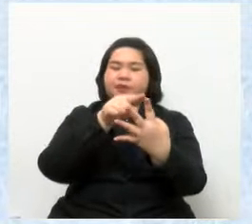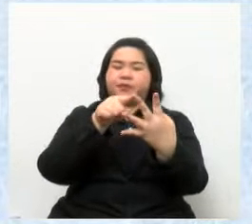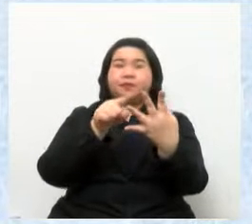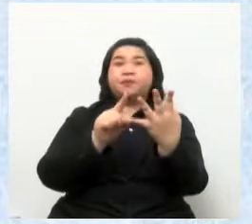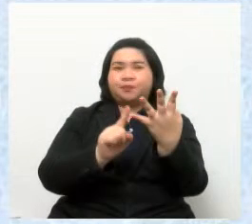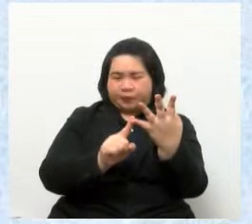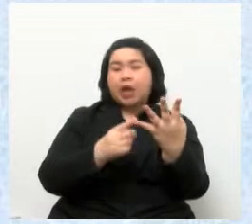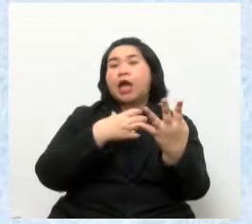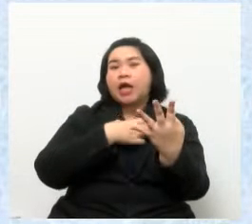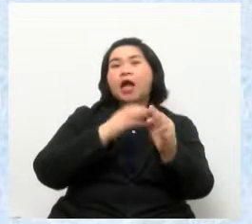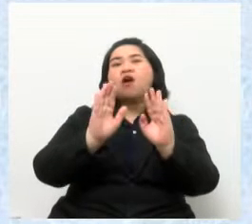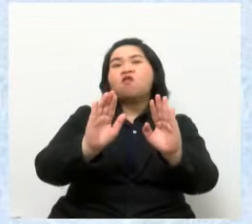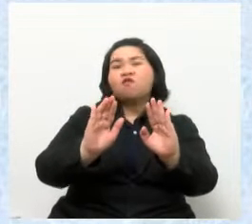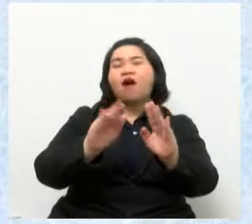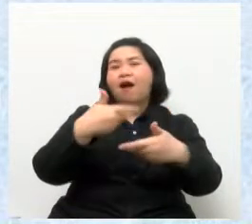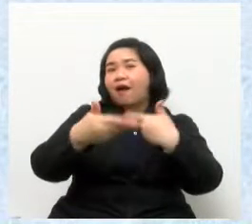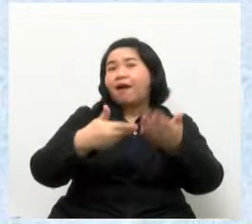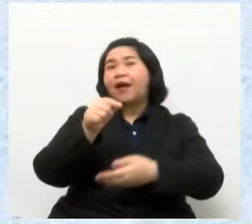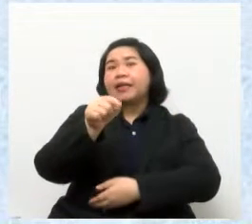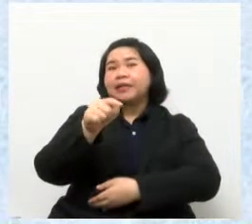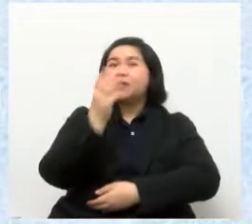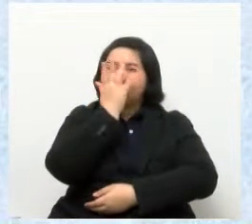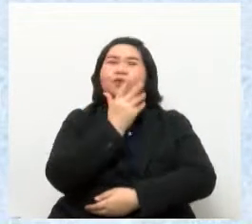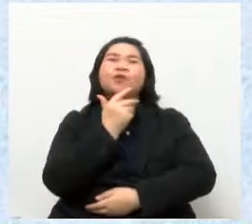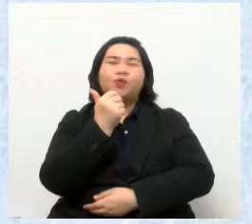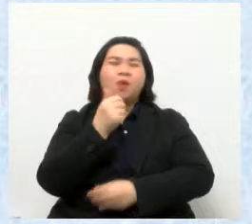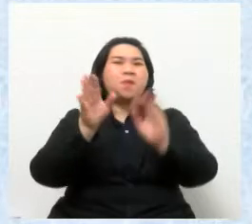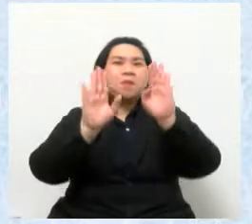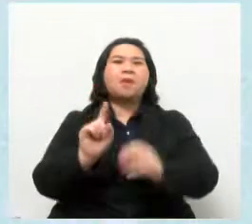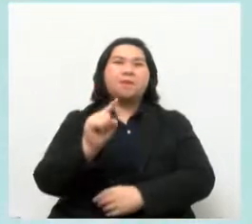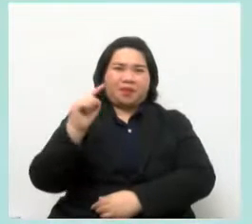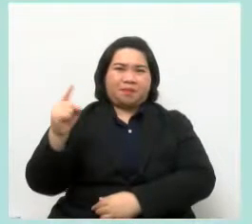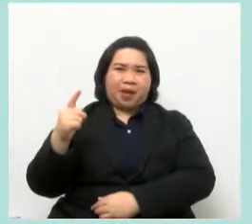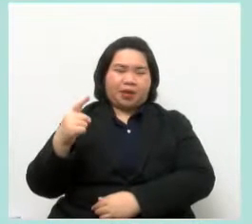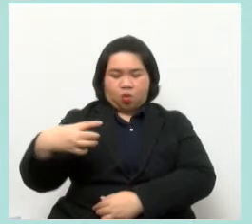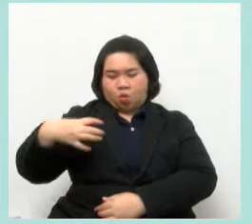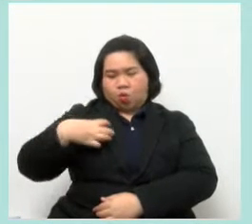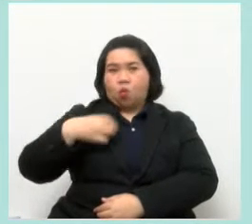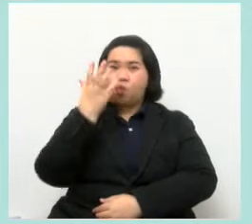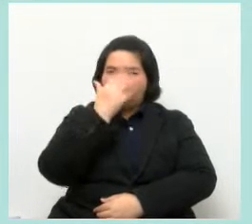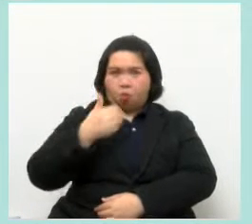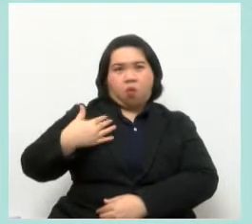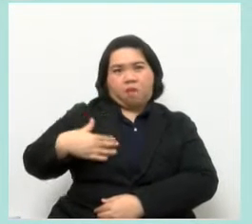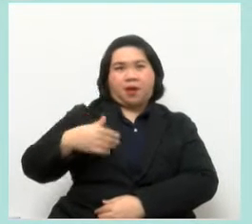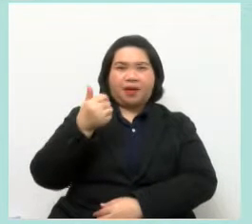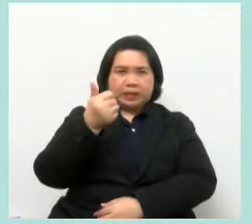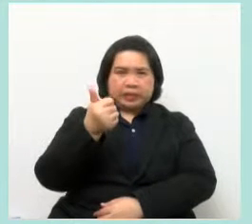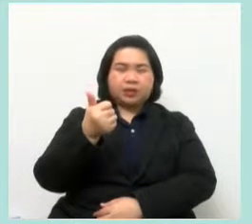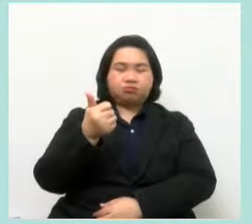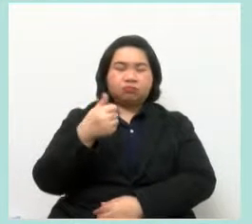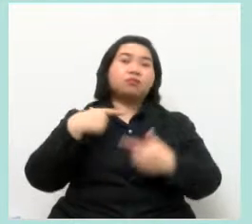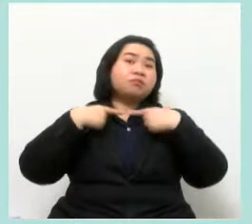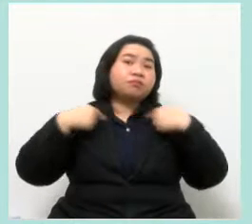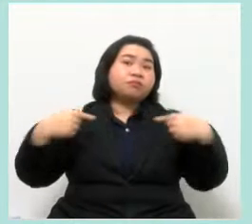ะก็อยากจะมาส่งต่อความสวยแล้วก็เป็นรูปแบบที่ทันสมัยมากๆนะคะกับโลโก้สวยๆแล้วก็เนื้อผ้าที่ดีมากๆอันนี้เป็นเสื้อโปโลเ